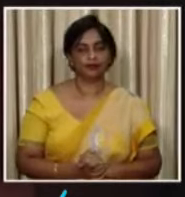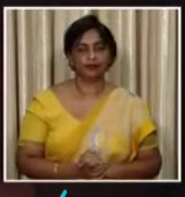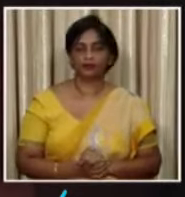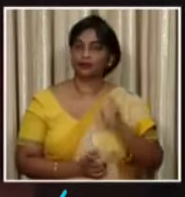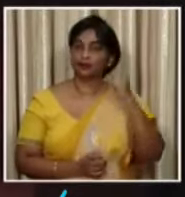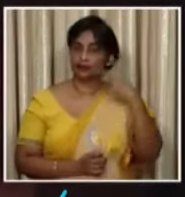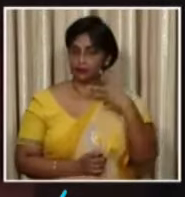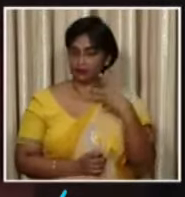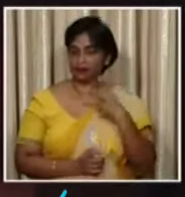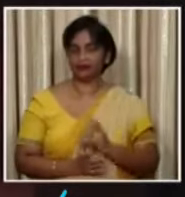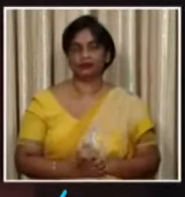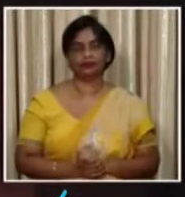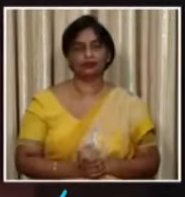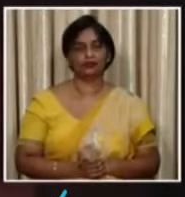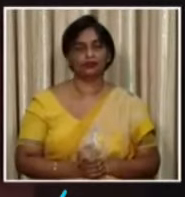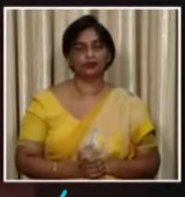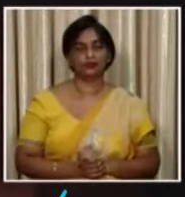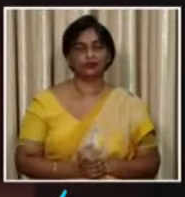දෙවෙනි කාරණාව